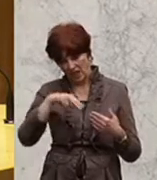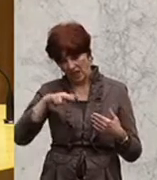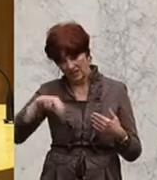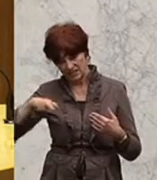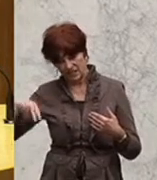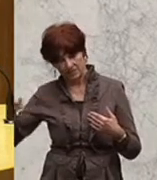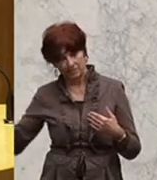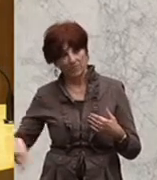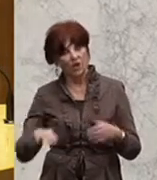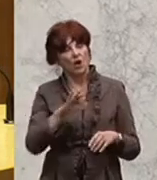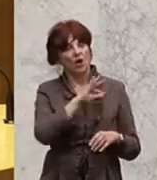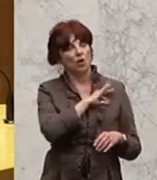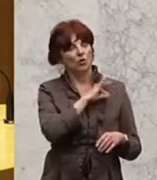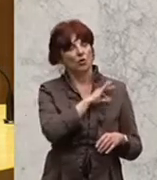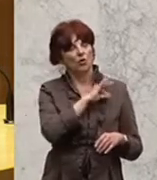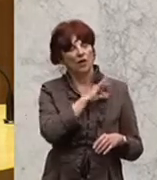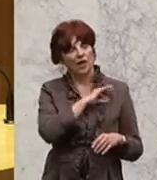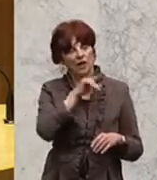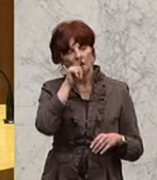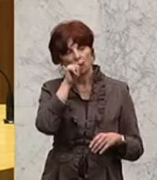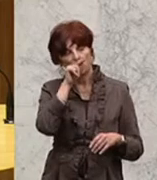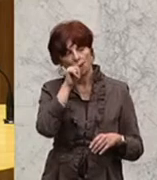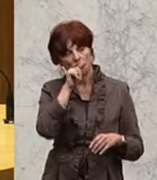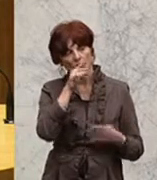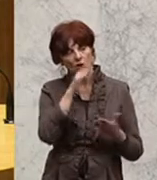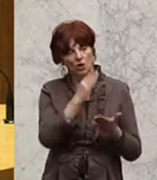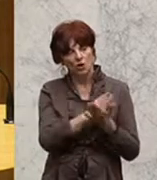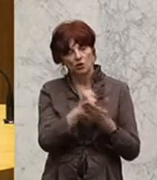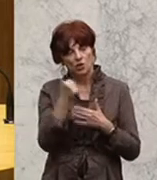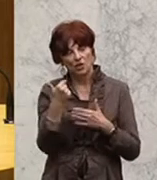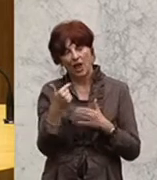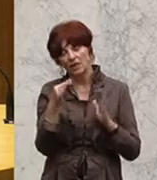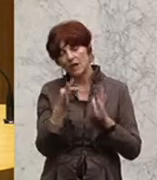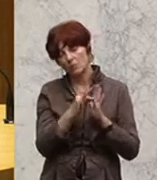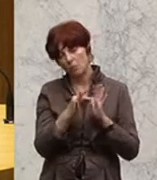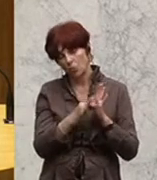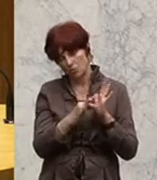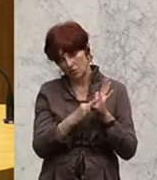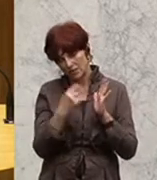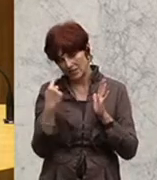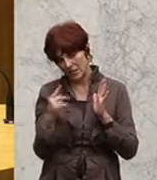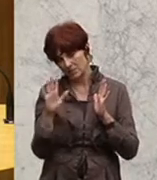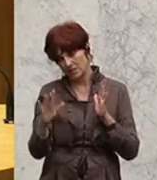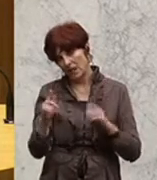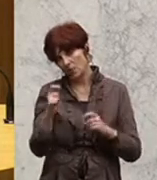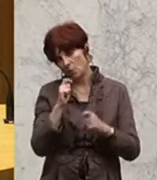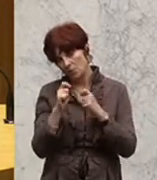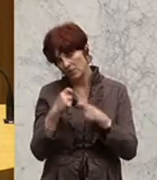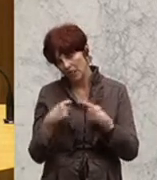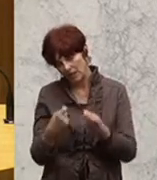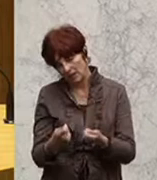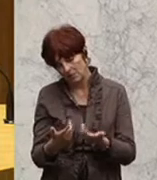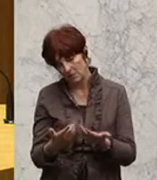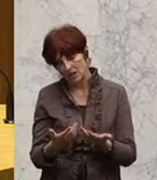Vogel Markus bereits zu einigen Punkten Stellung genommen. Und aufgrund dieser